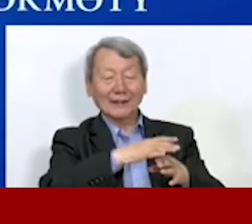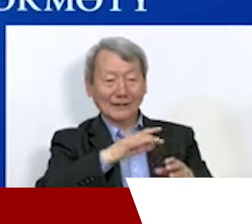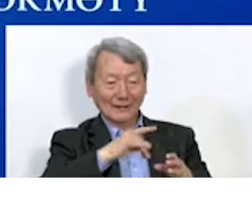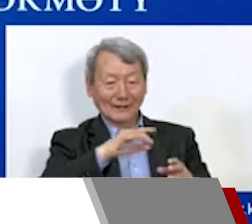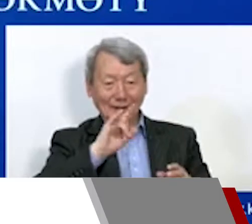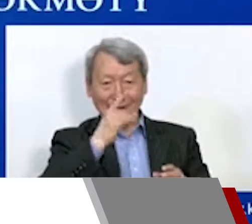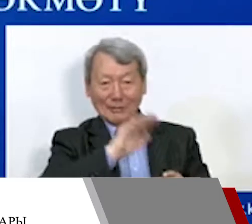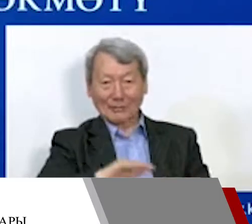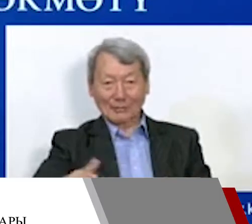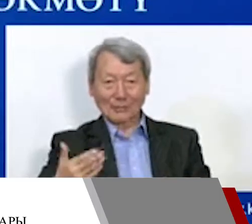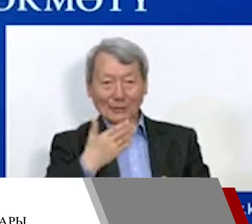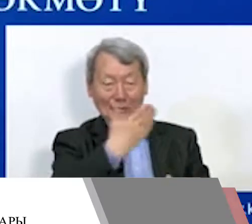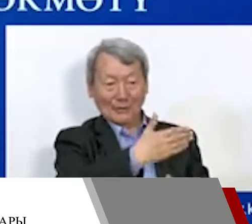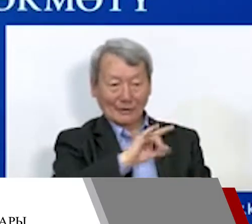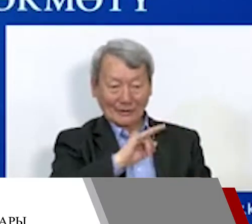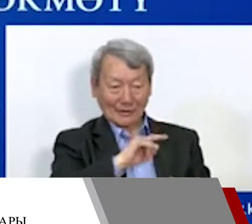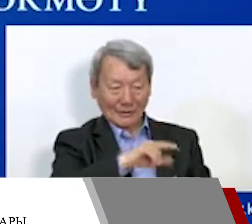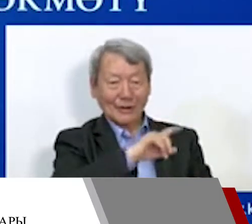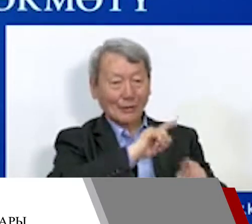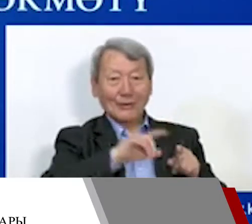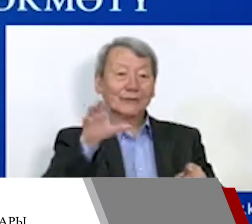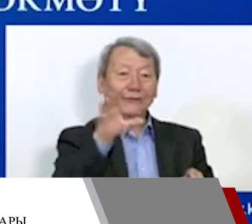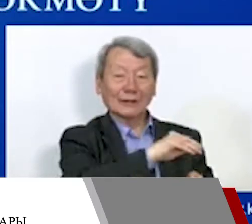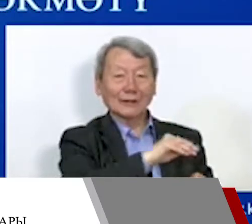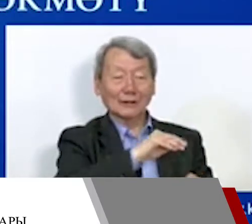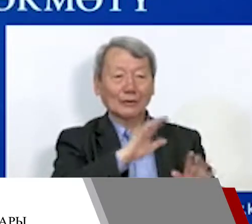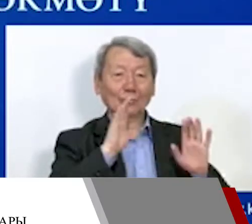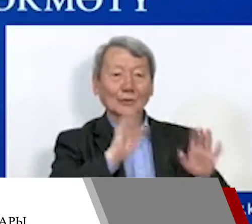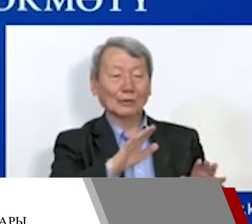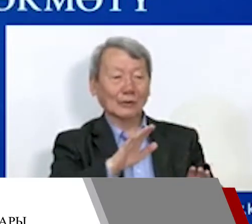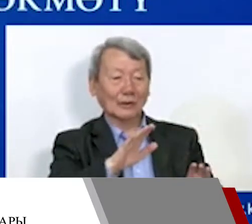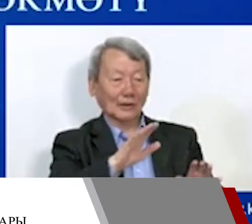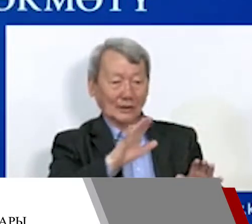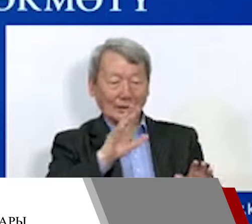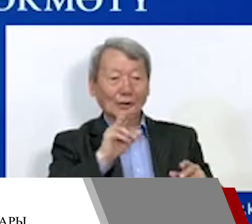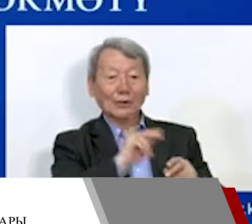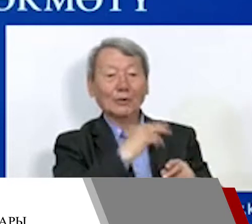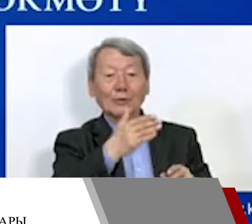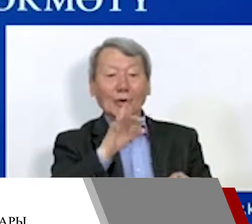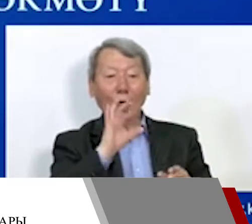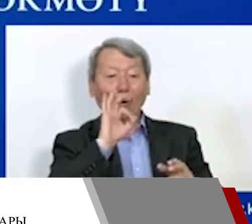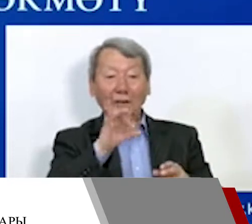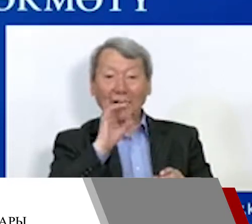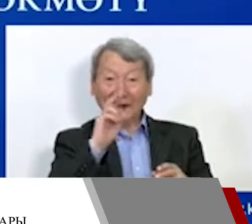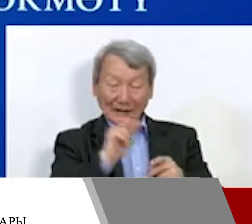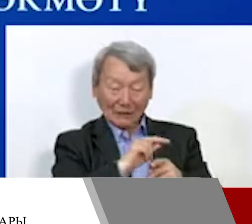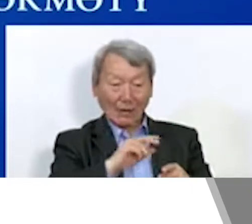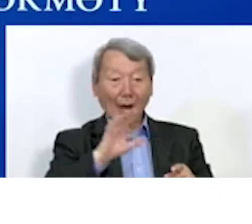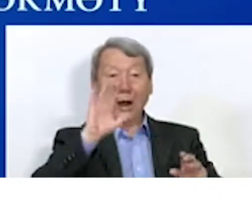бөлүмүндө жаткан балдар болсо, ал жерден атайын дарылоону өтүп атышкан болчу.